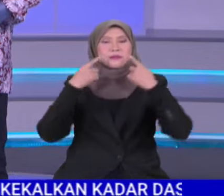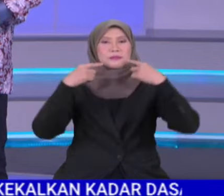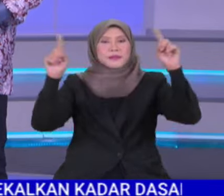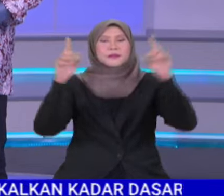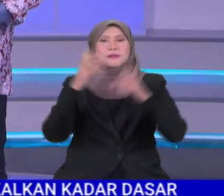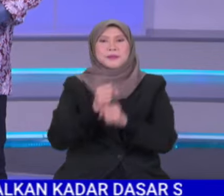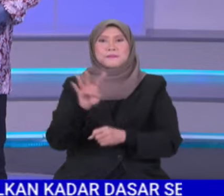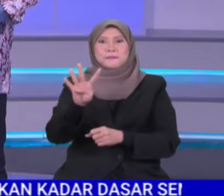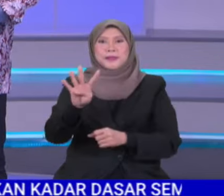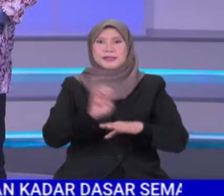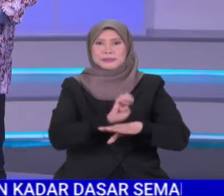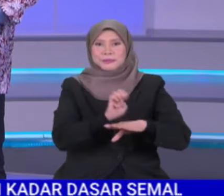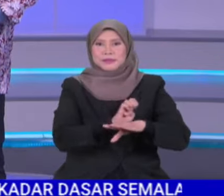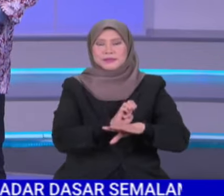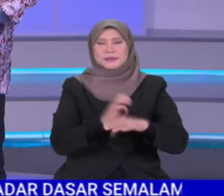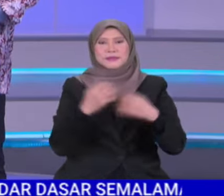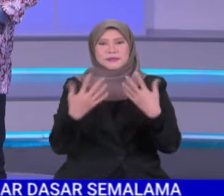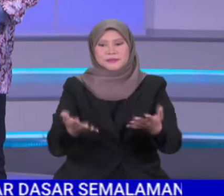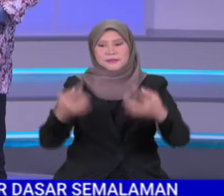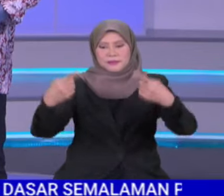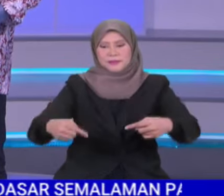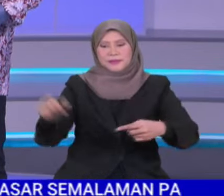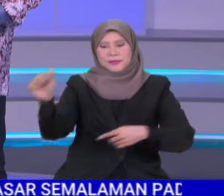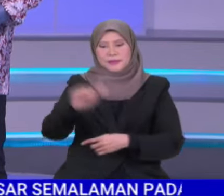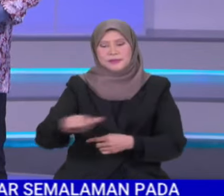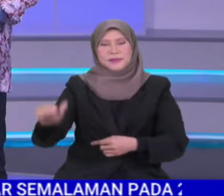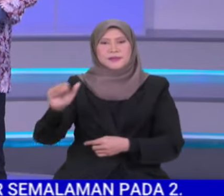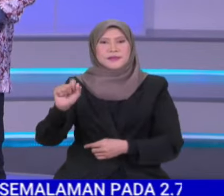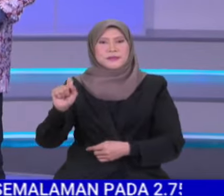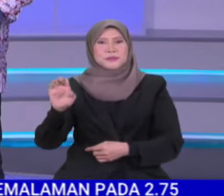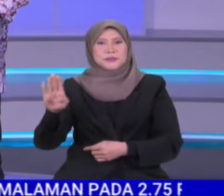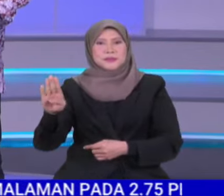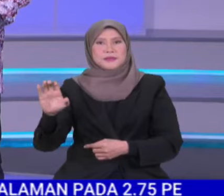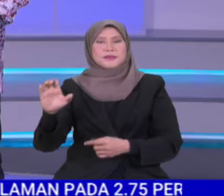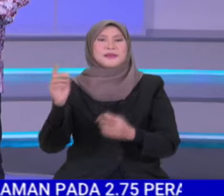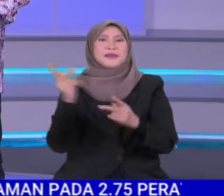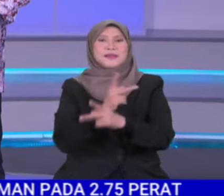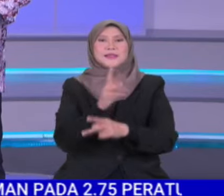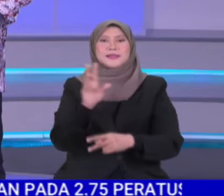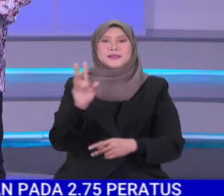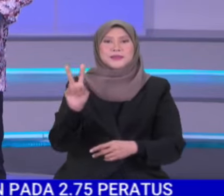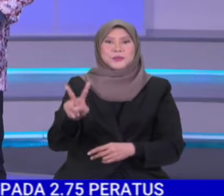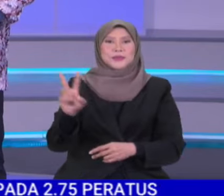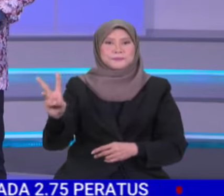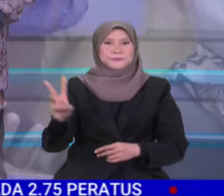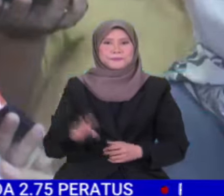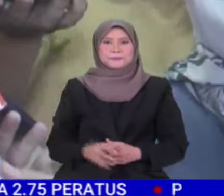meraih 4 emas di kejohanan Tenpin Bowling Asia ATBC kali ke-26.